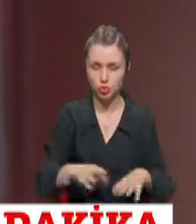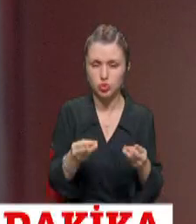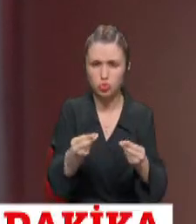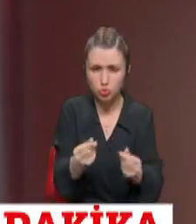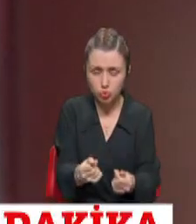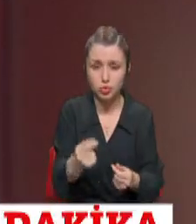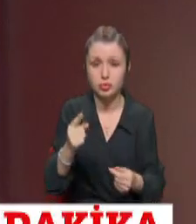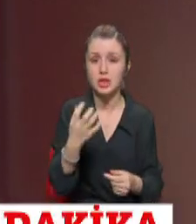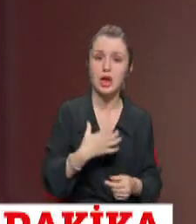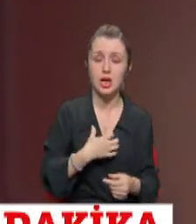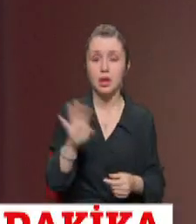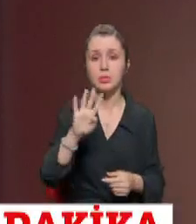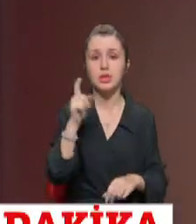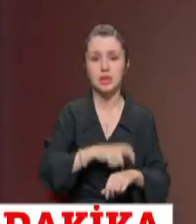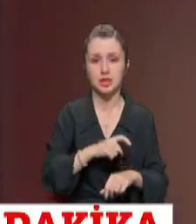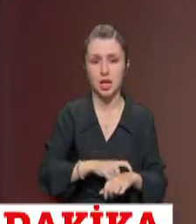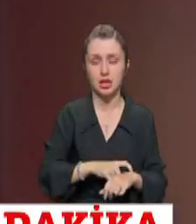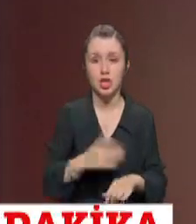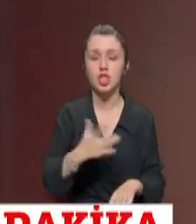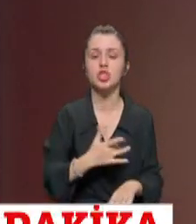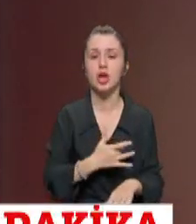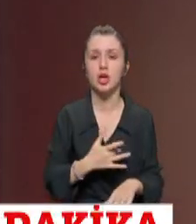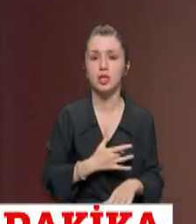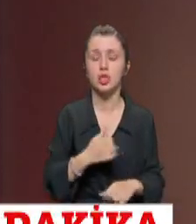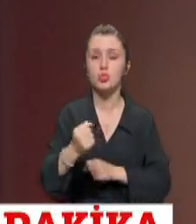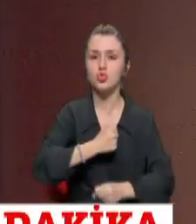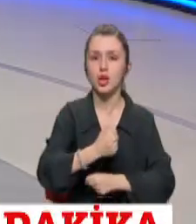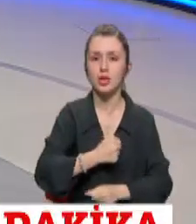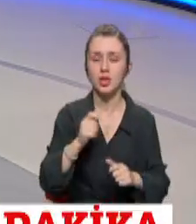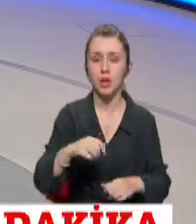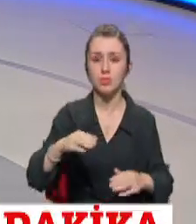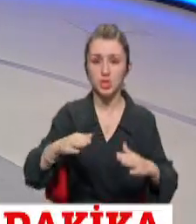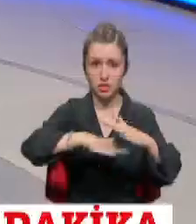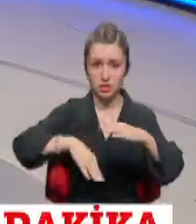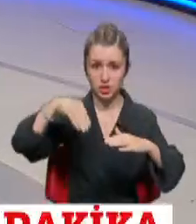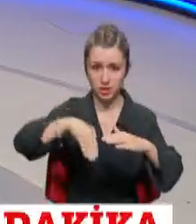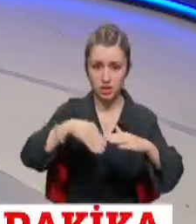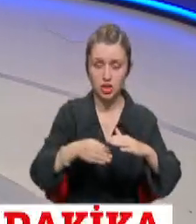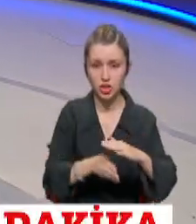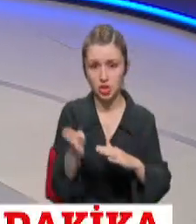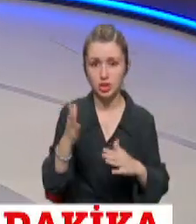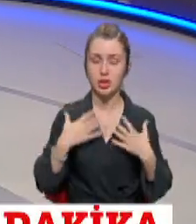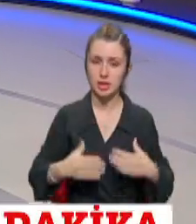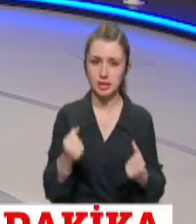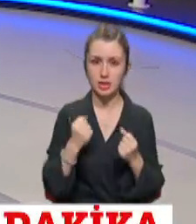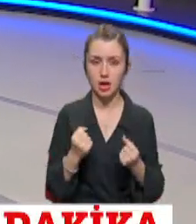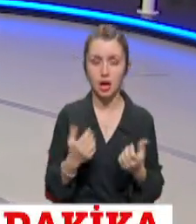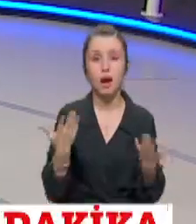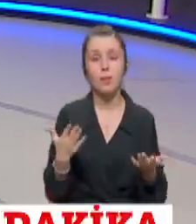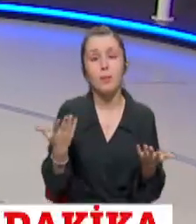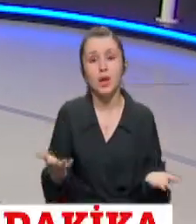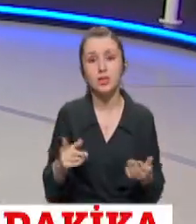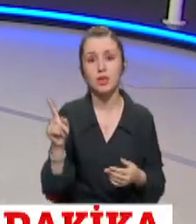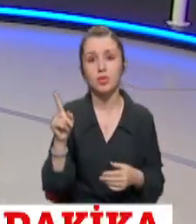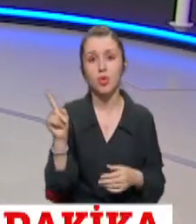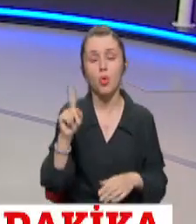Benim bir halam 40 saat canlı bir şekilde mücadele etmiş yerin altında. Çıktı, sağ çıktı. Çok şükür. Ama maalesef